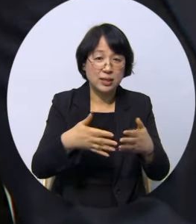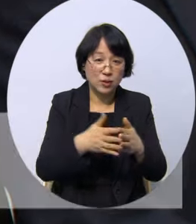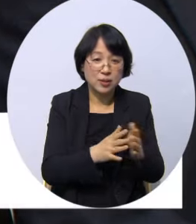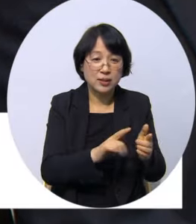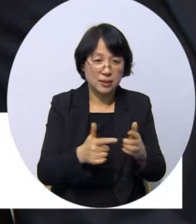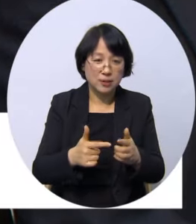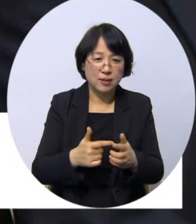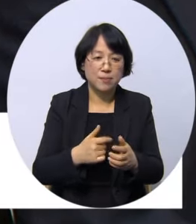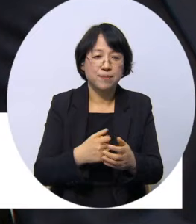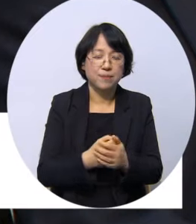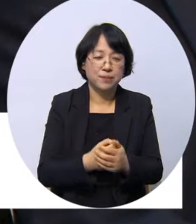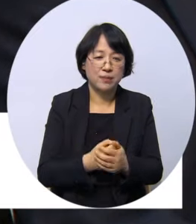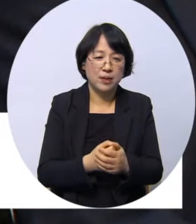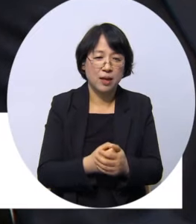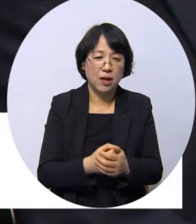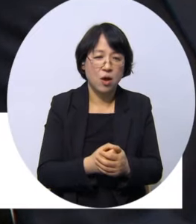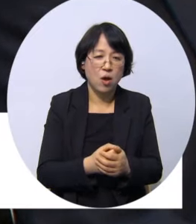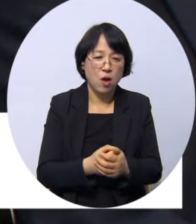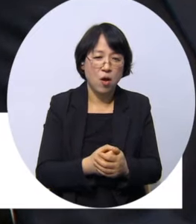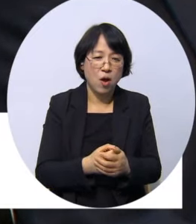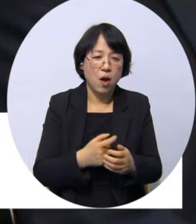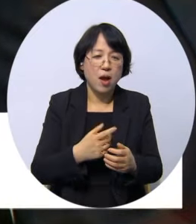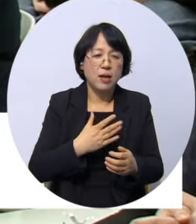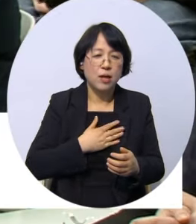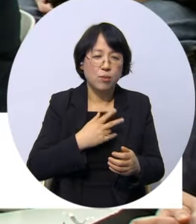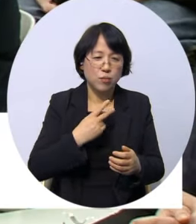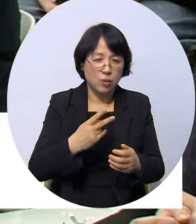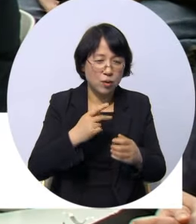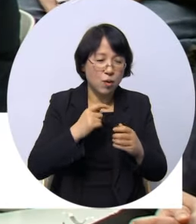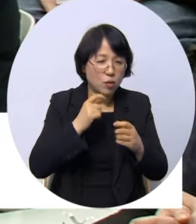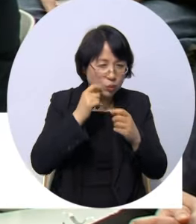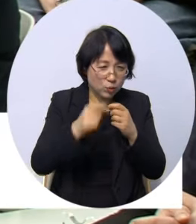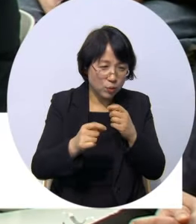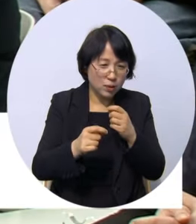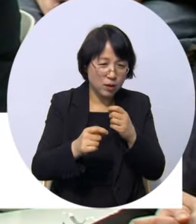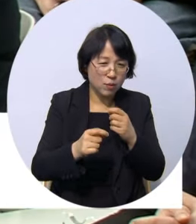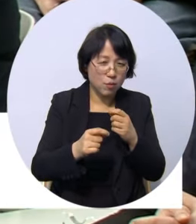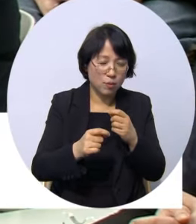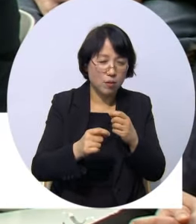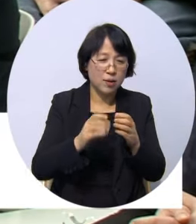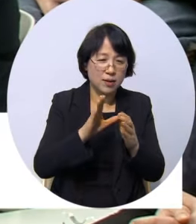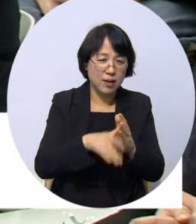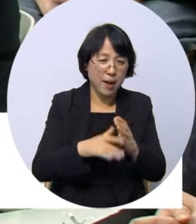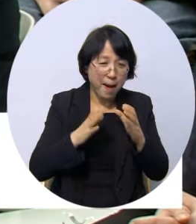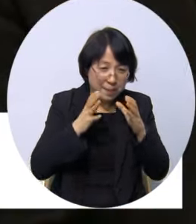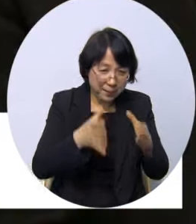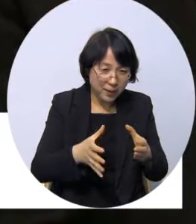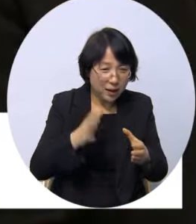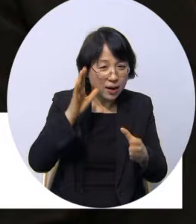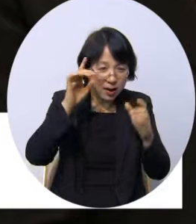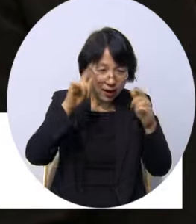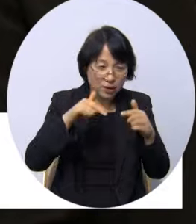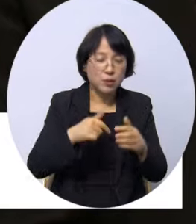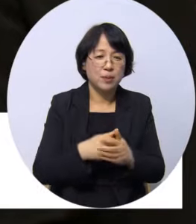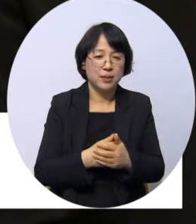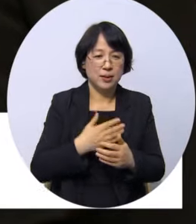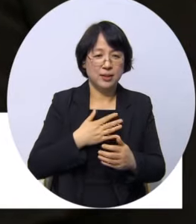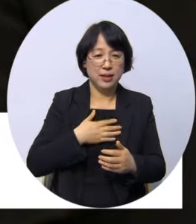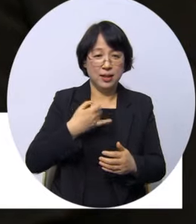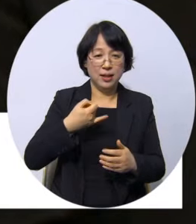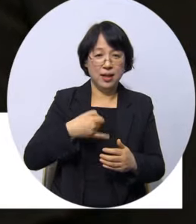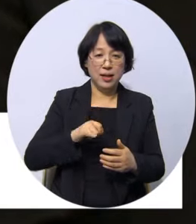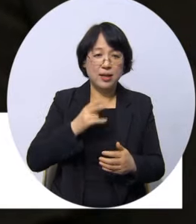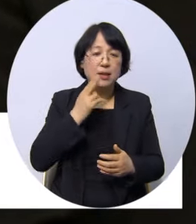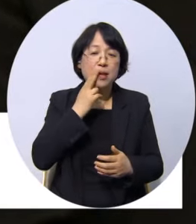이제 아예 작정하고 고의로 속이고 일을 악용하는 경우에는 당할 수밖에 없었는데요 우리 딸이